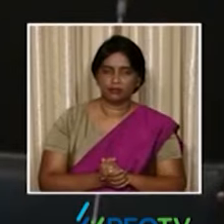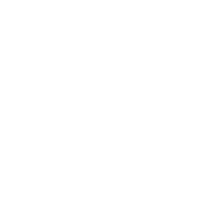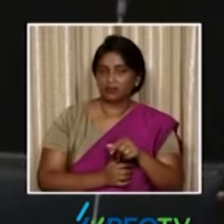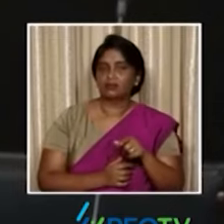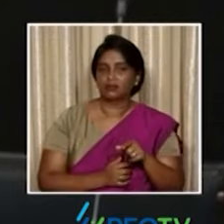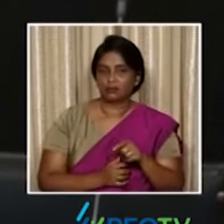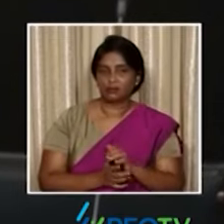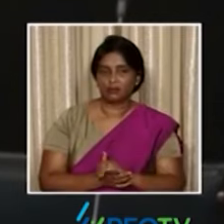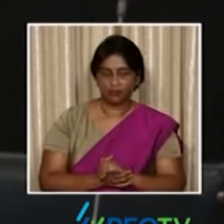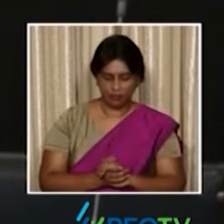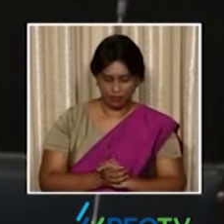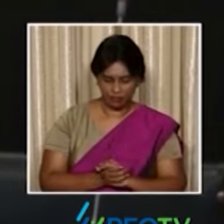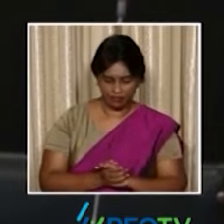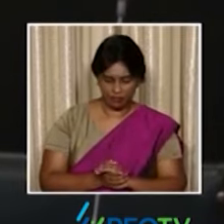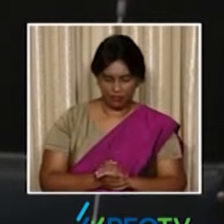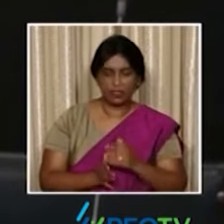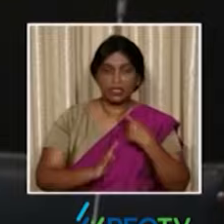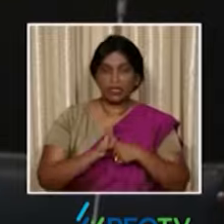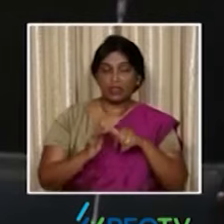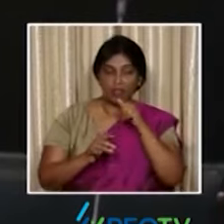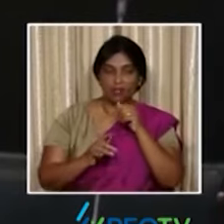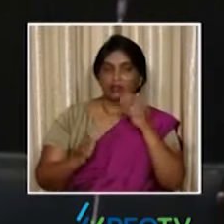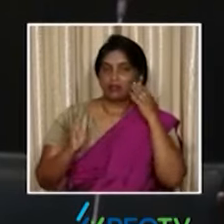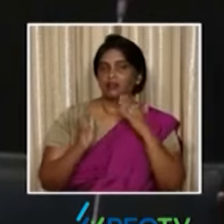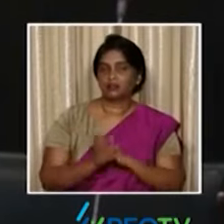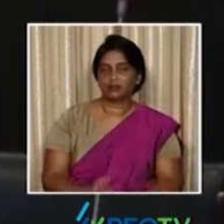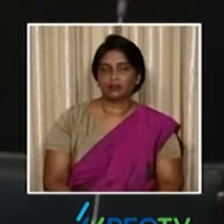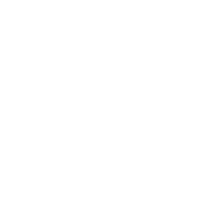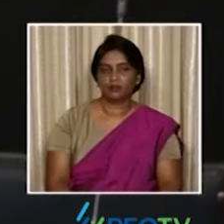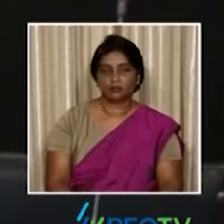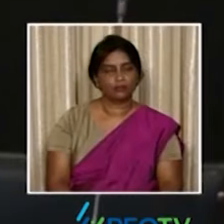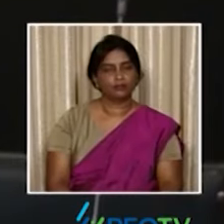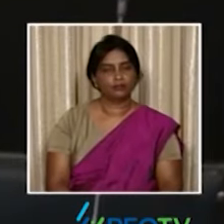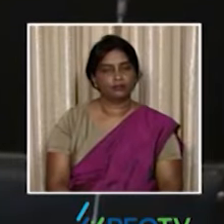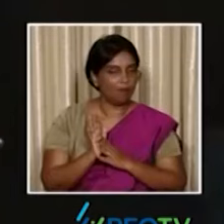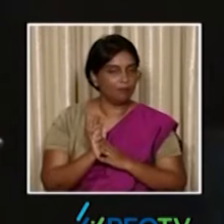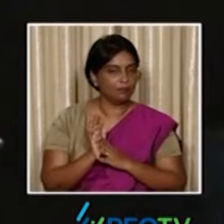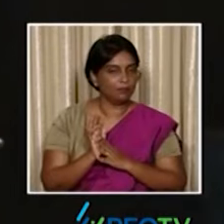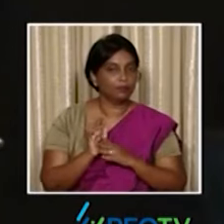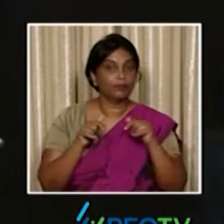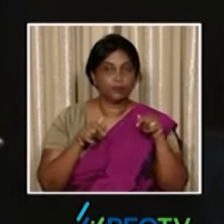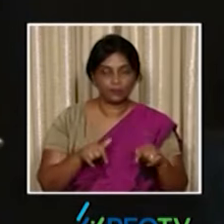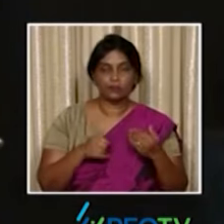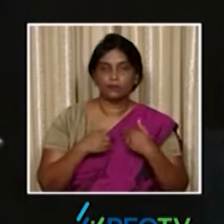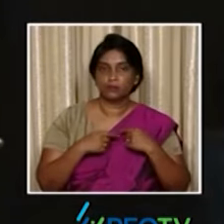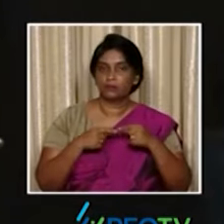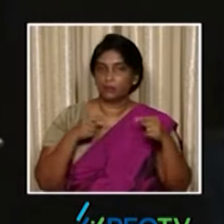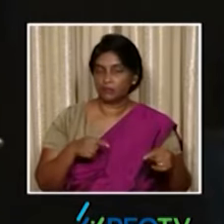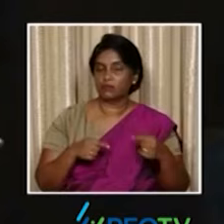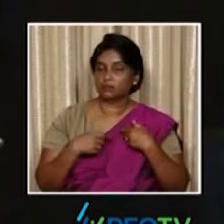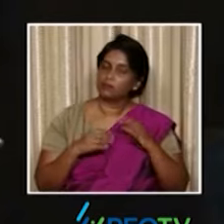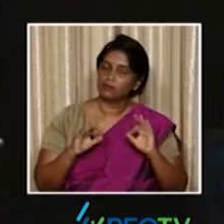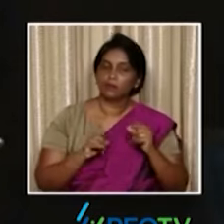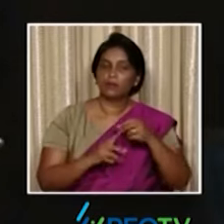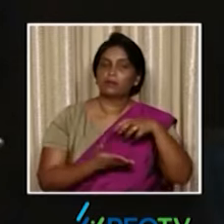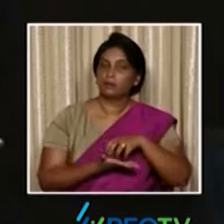කියලා කිව්වේ. ඉතිහාසයේ සත්‍ය සටහන් වෙලා තියෙනවා. නම නෙමෙයිනේ නිලේනේ. ඉතිහාසයේ සත්‍ය සටහන් වෙලා තියෙනවා. දැන් අපි විපක්ෂයක් කරලා අපි ලෑස්ති